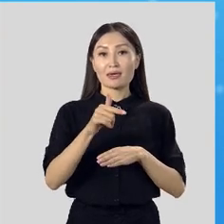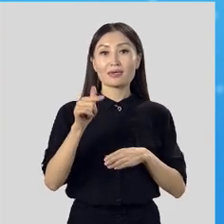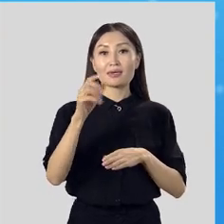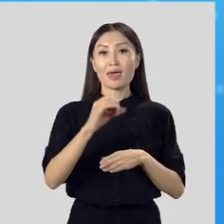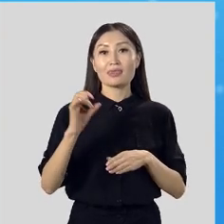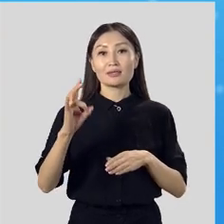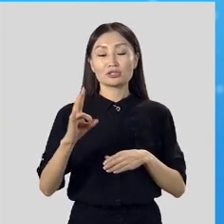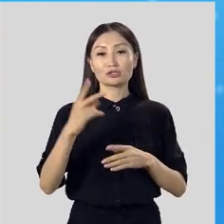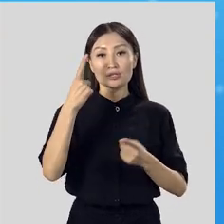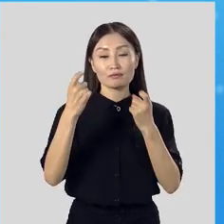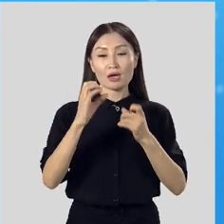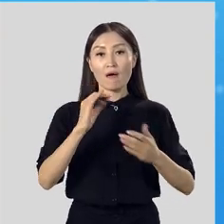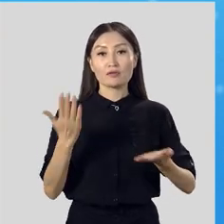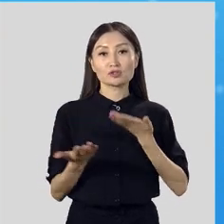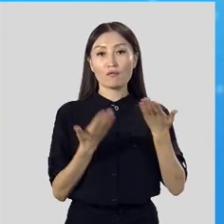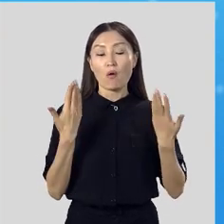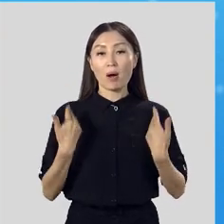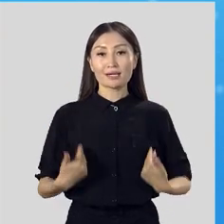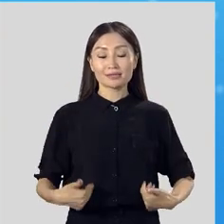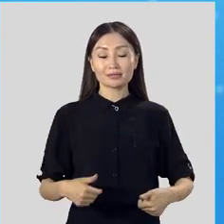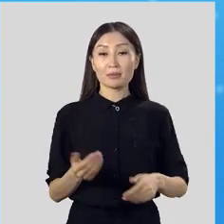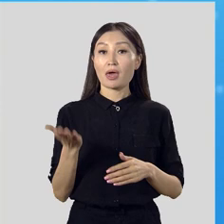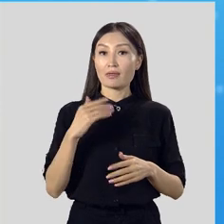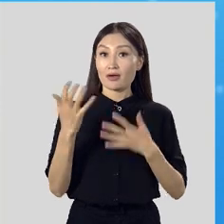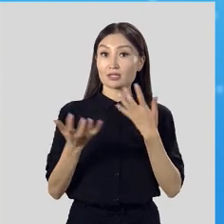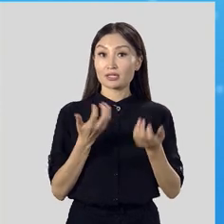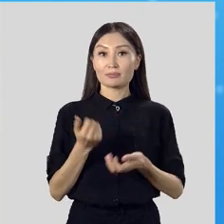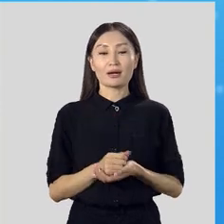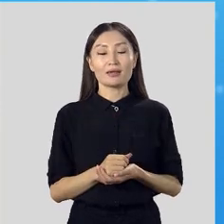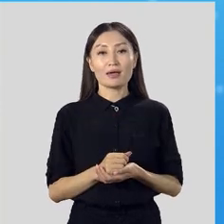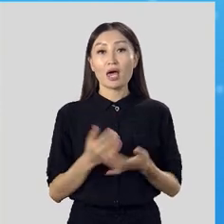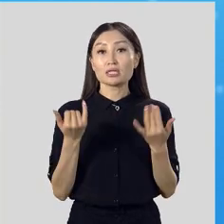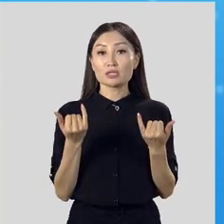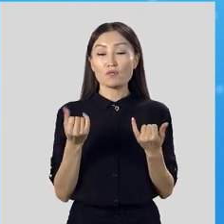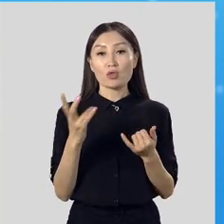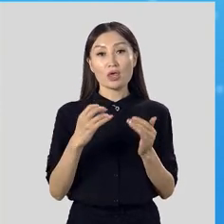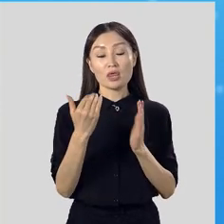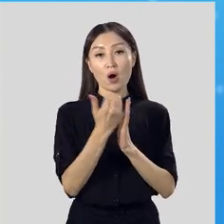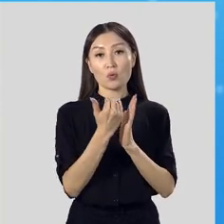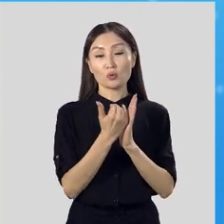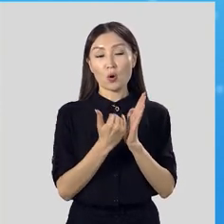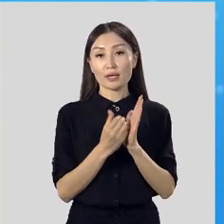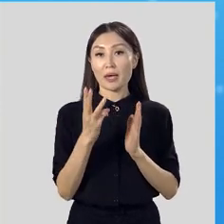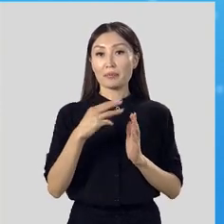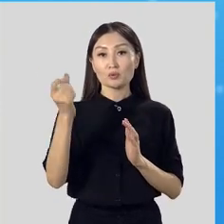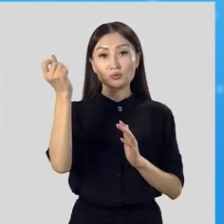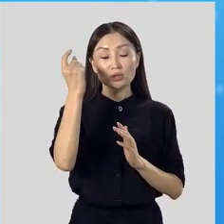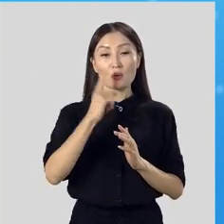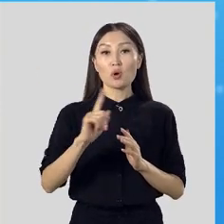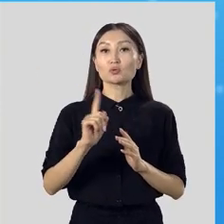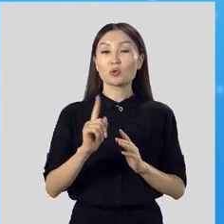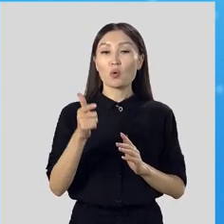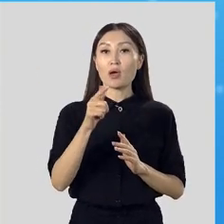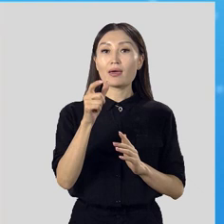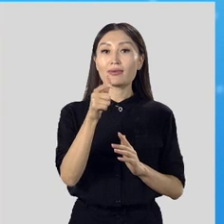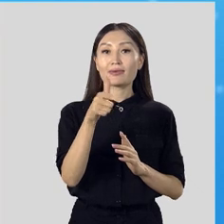генетической информации в живом организме. Давайте разбираться. Сегодня на уроке мы узнаем, что такое